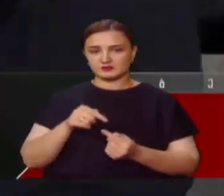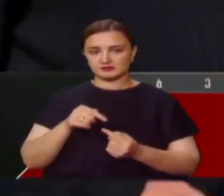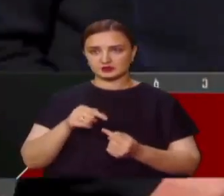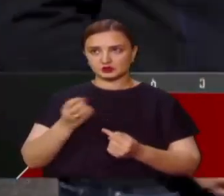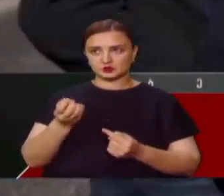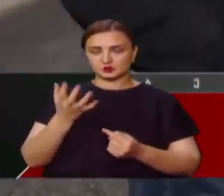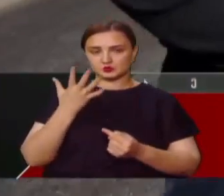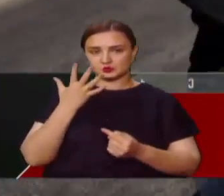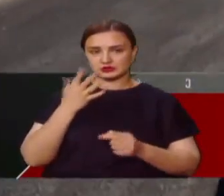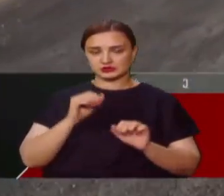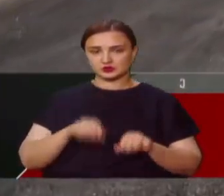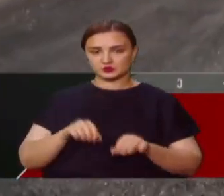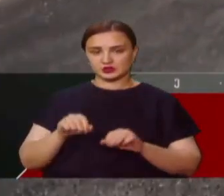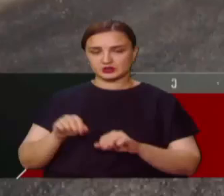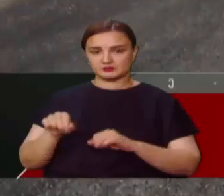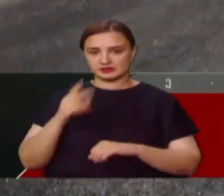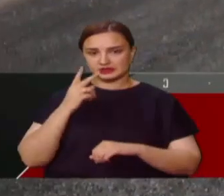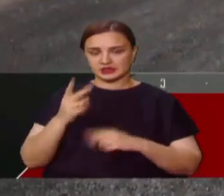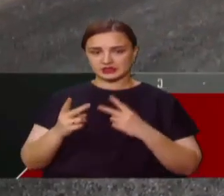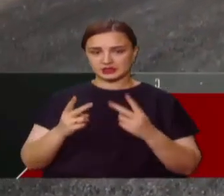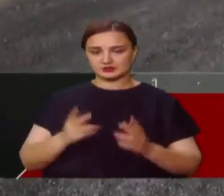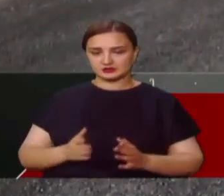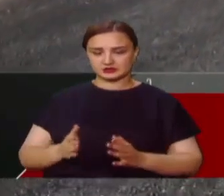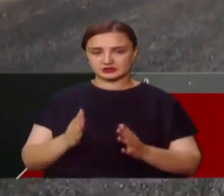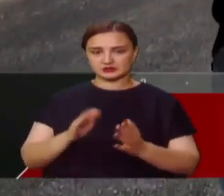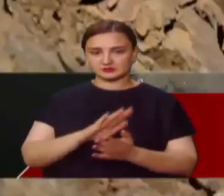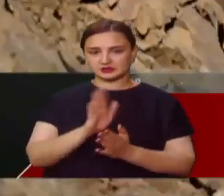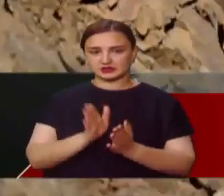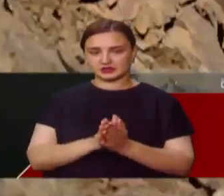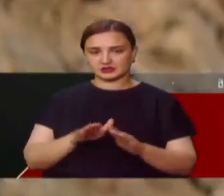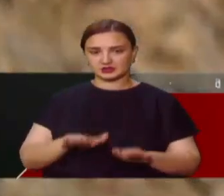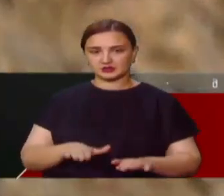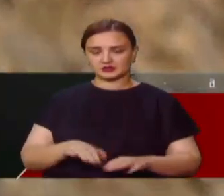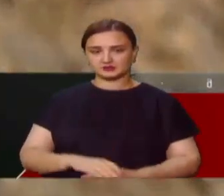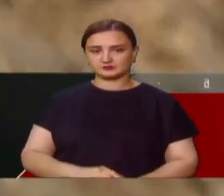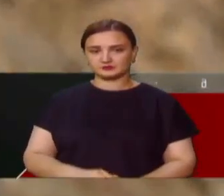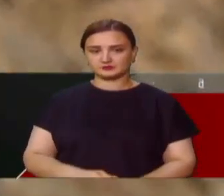შუქამრეკლი საშუალებებით დაინახოს გზის მთლიანი პერიმეტრი.